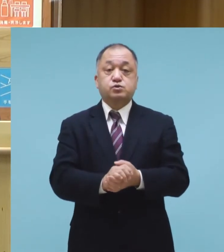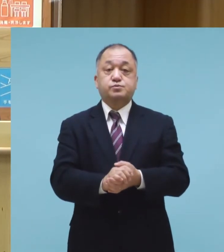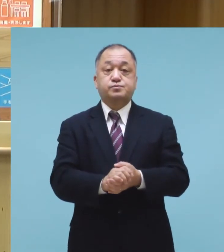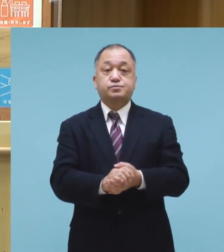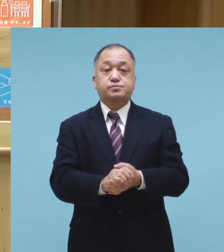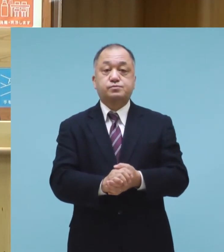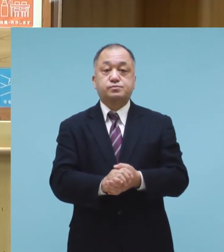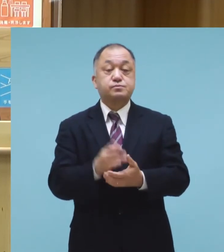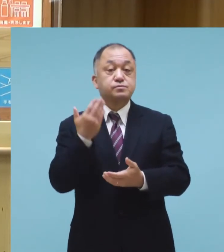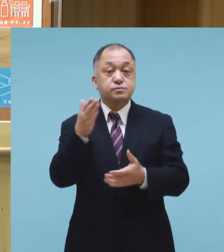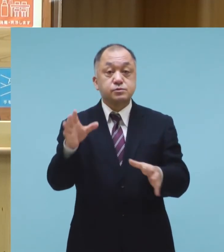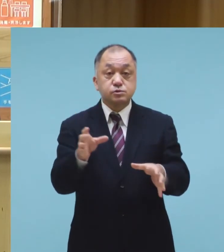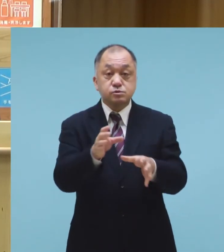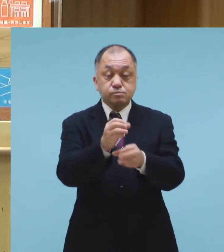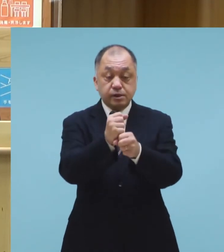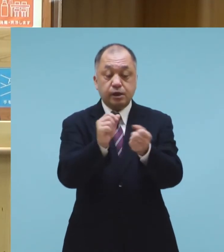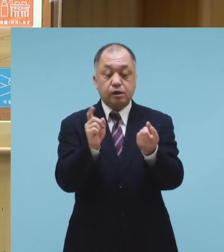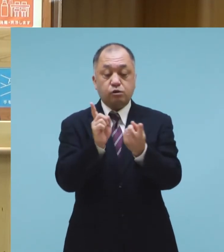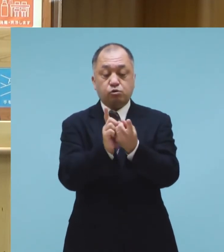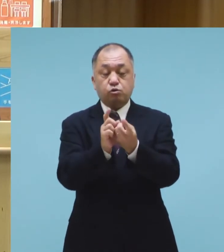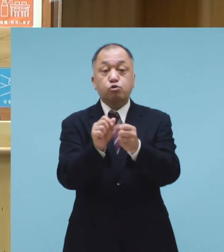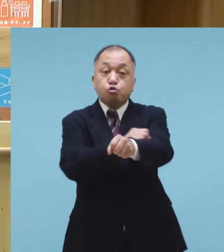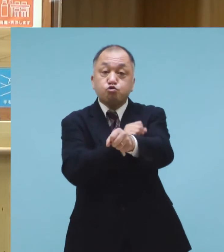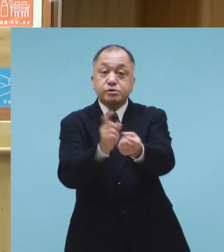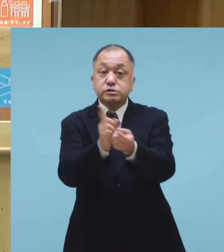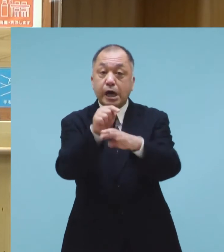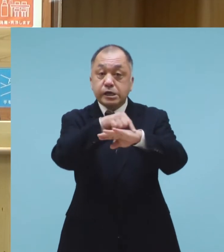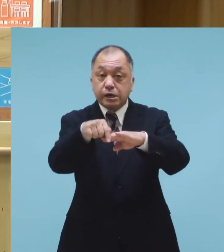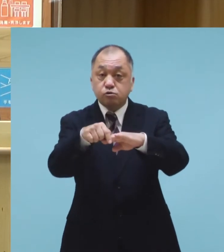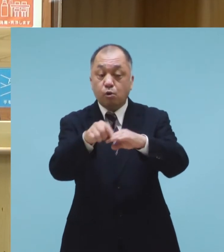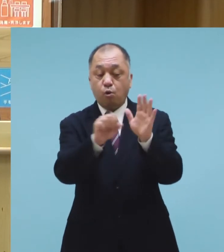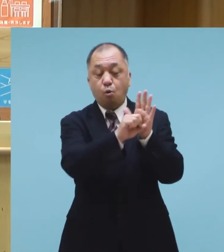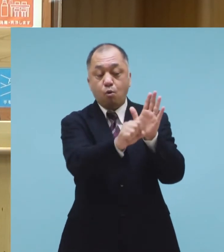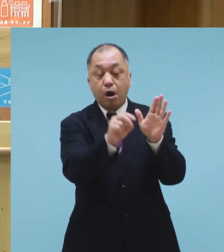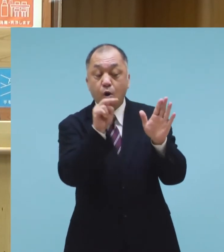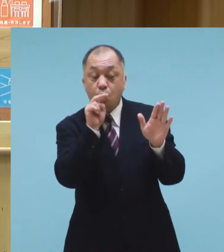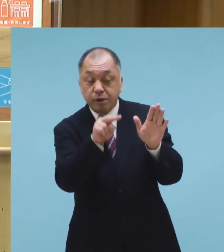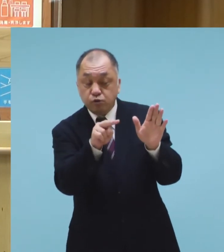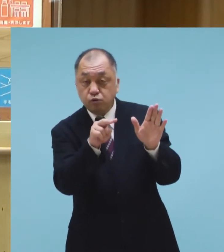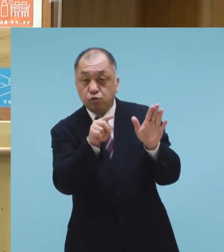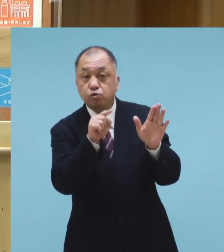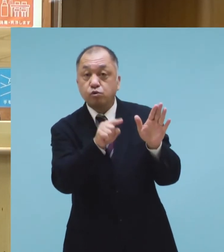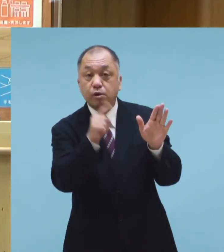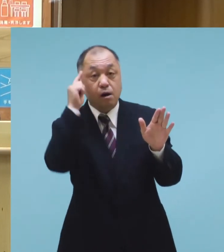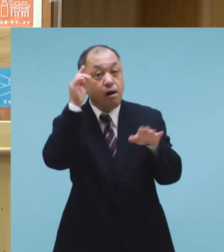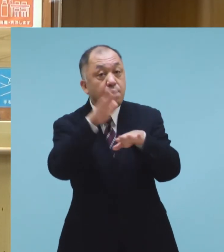つまり特別対策の効果を見ようねという認